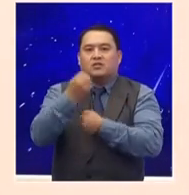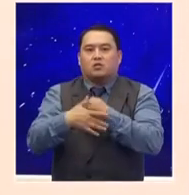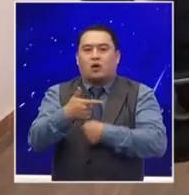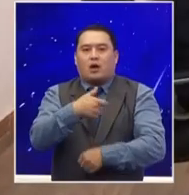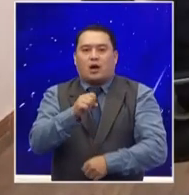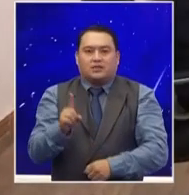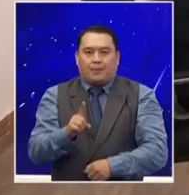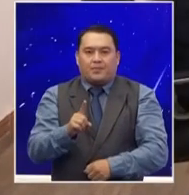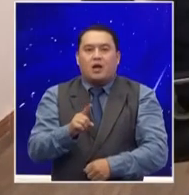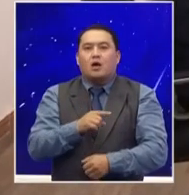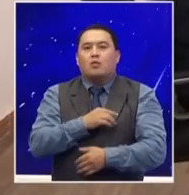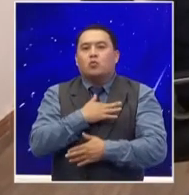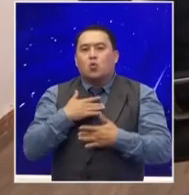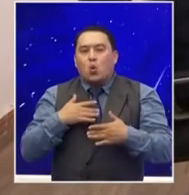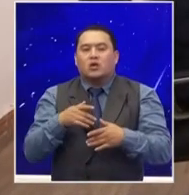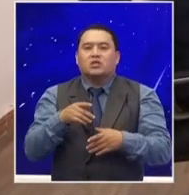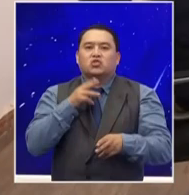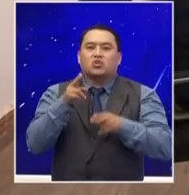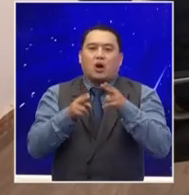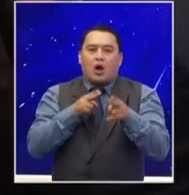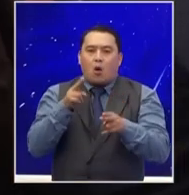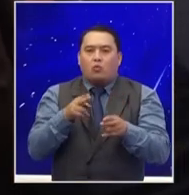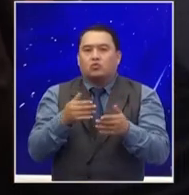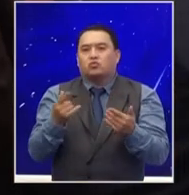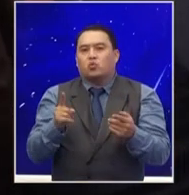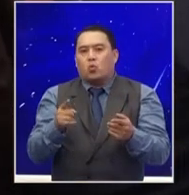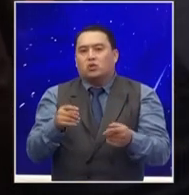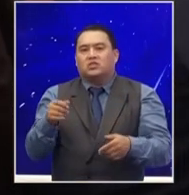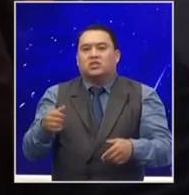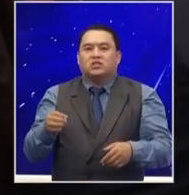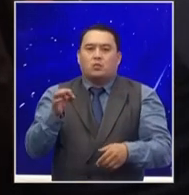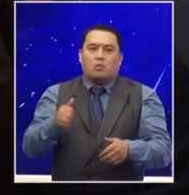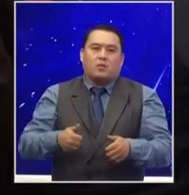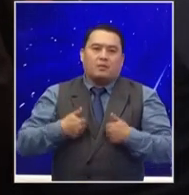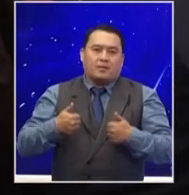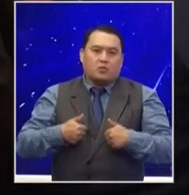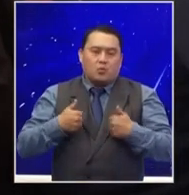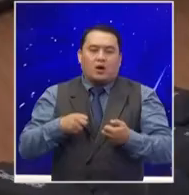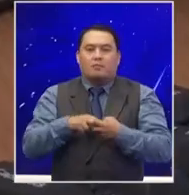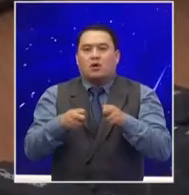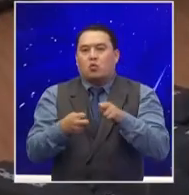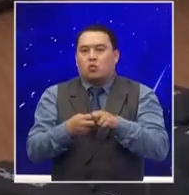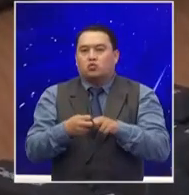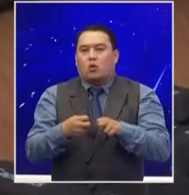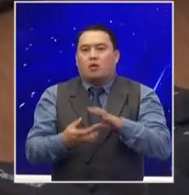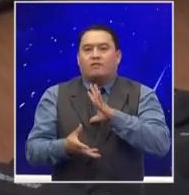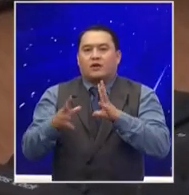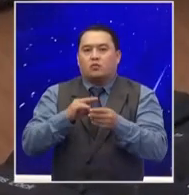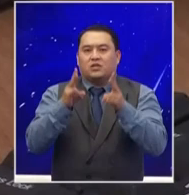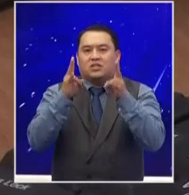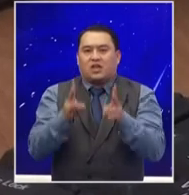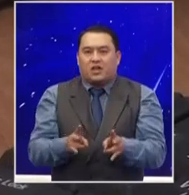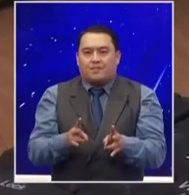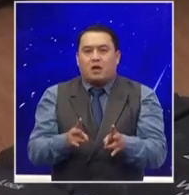центральному газоснабжению. Многие жильцы многоэтажек до сих пор используют газовые баллоны, что зачастую приводит к